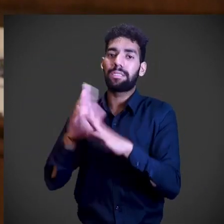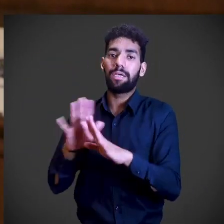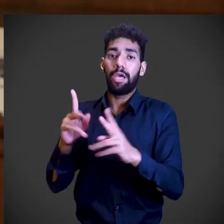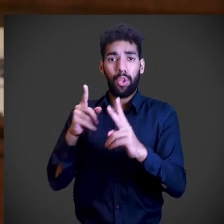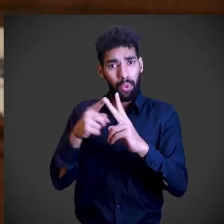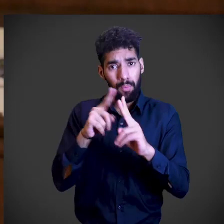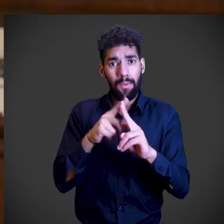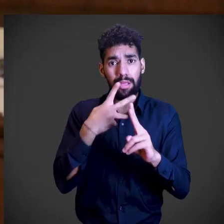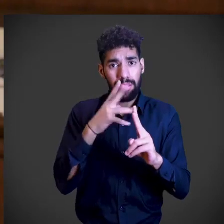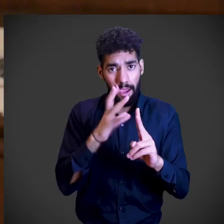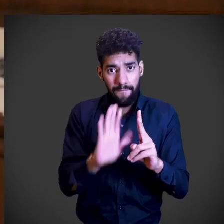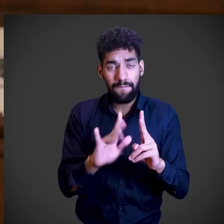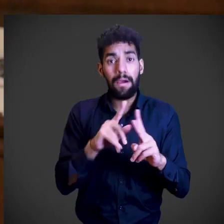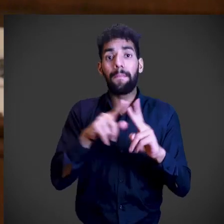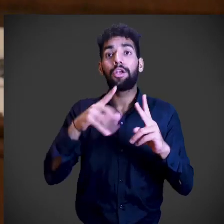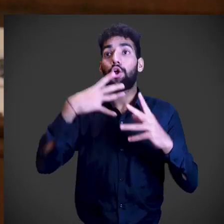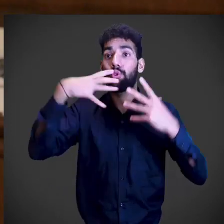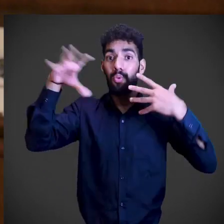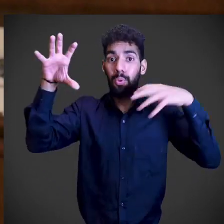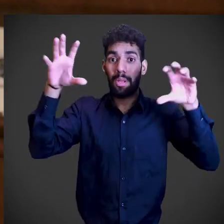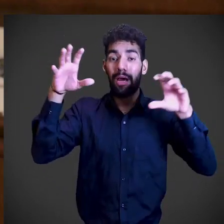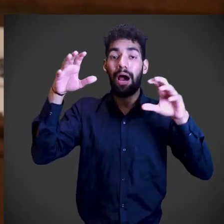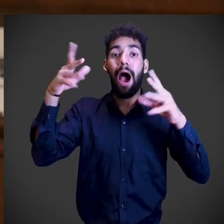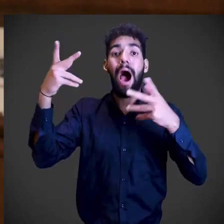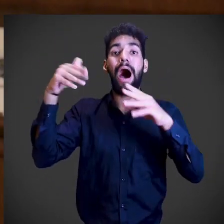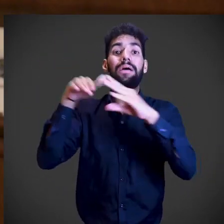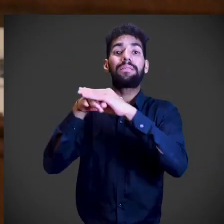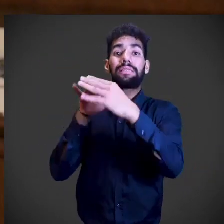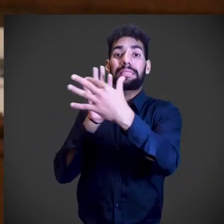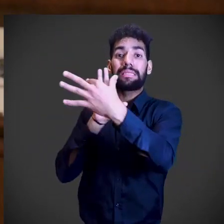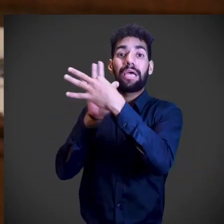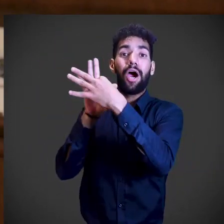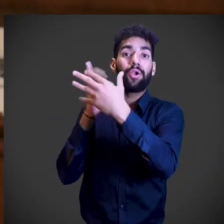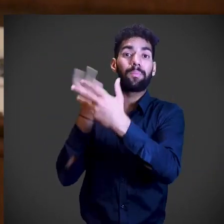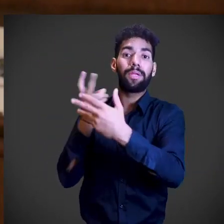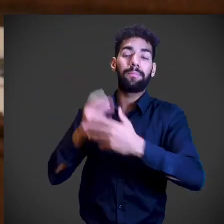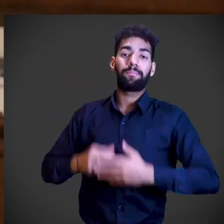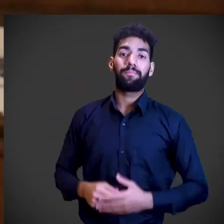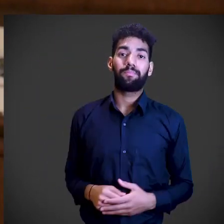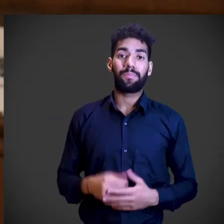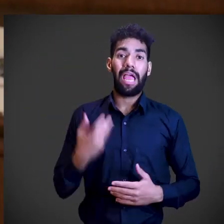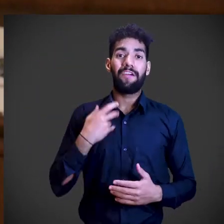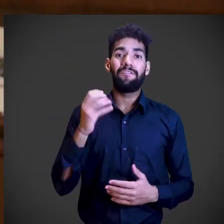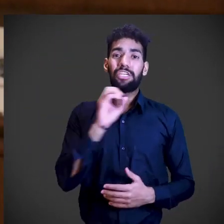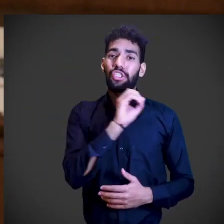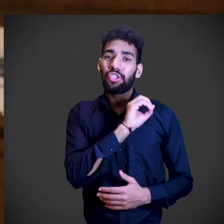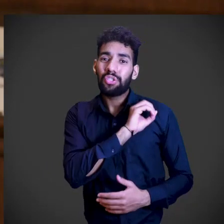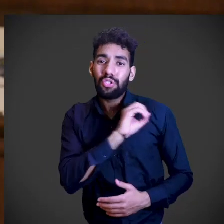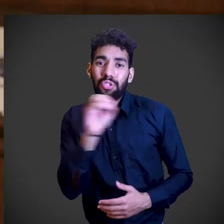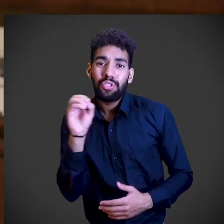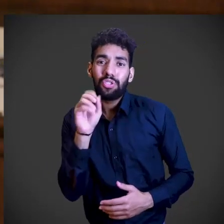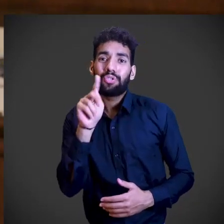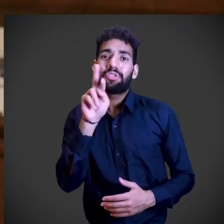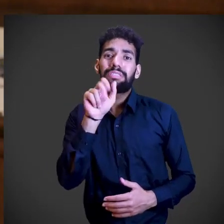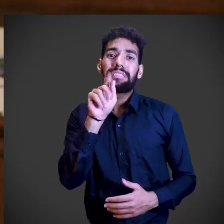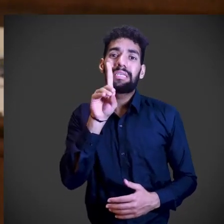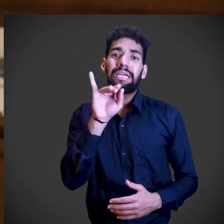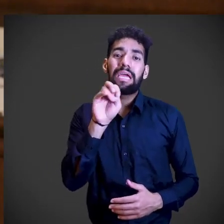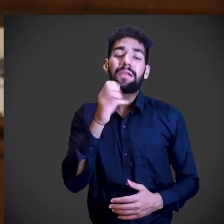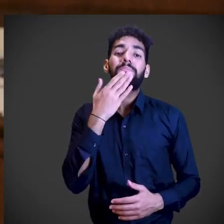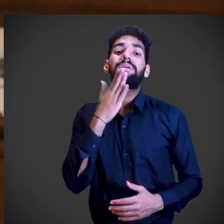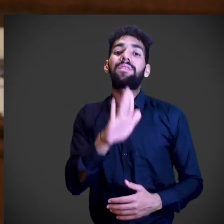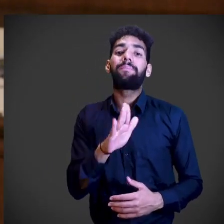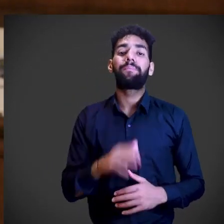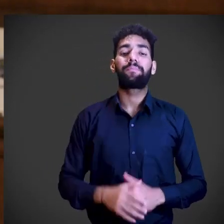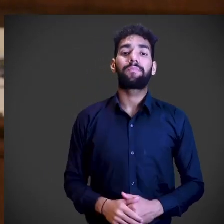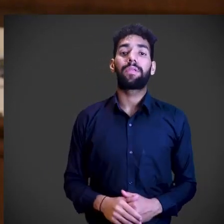और दूसरे कंट्रीज से ये है कि कुछ चीज़ों पे ज़ीरो टैरिफ भी है जिस तरह रॉ मटेरियल्स हैं, लेकिन अक्सर चीज़ों पे